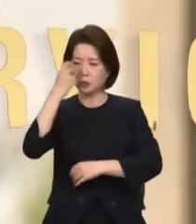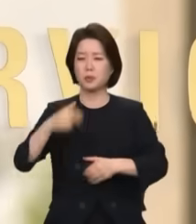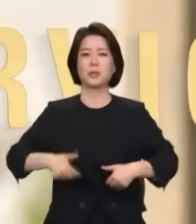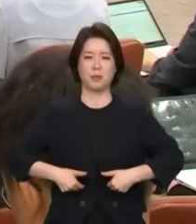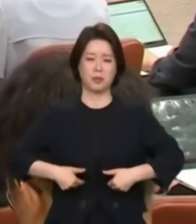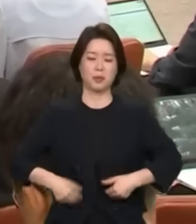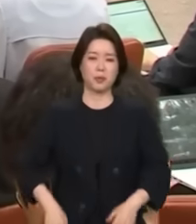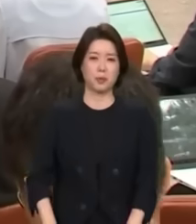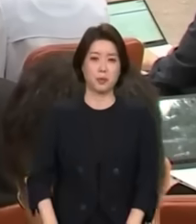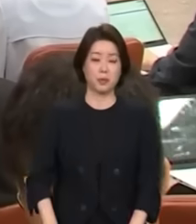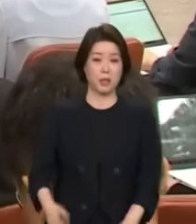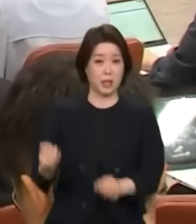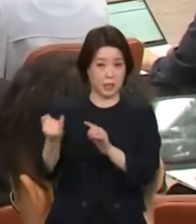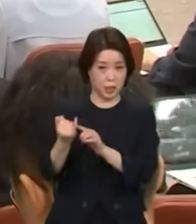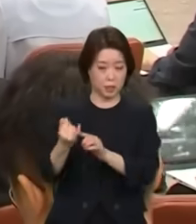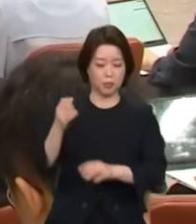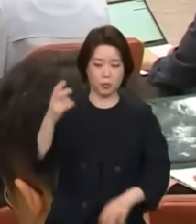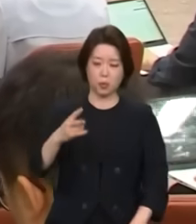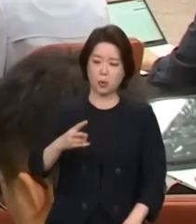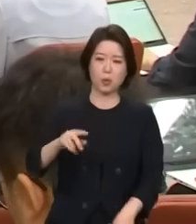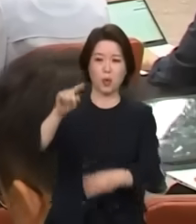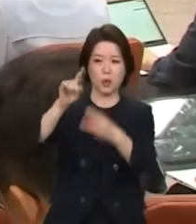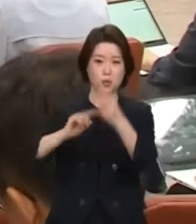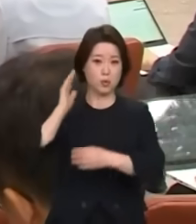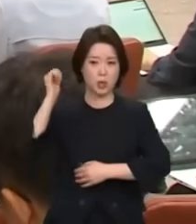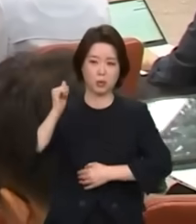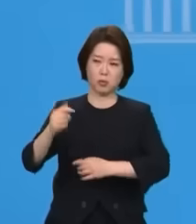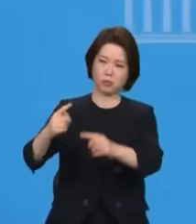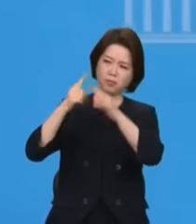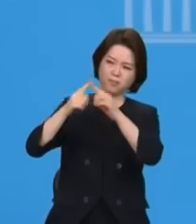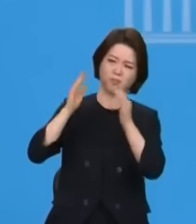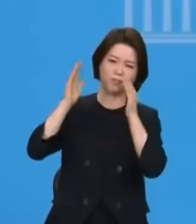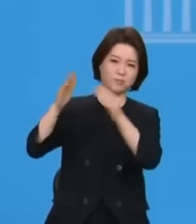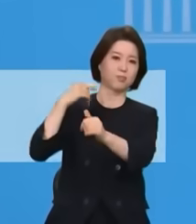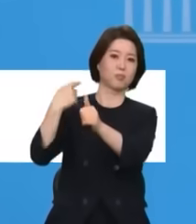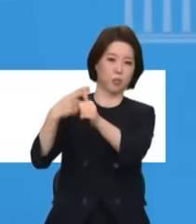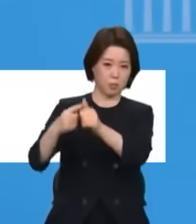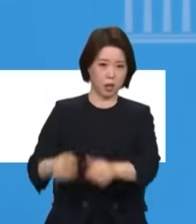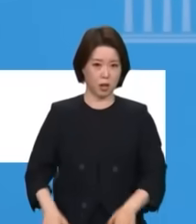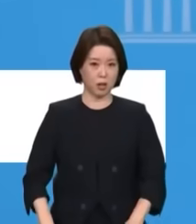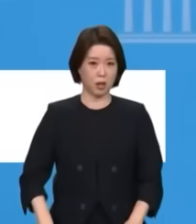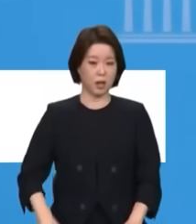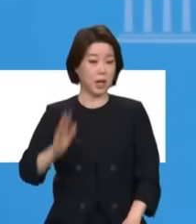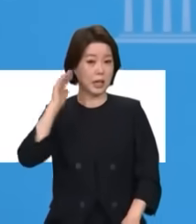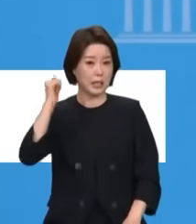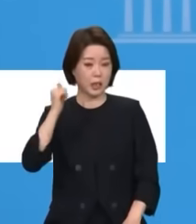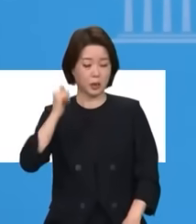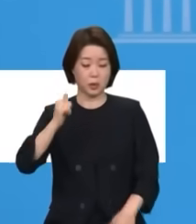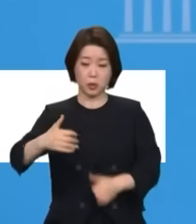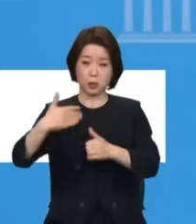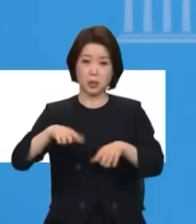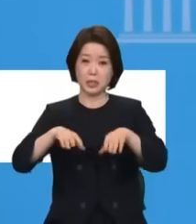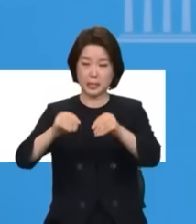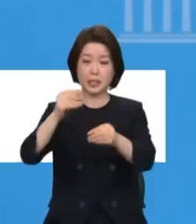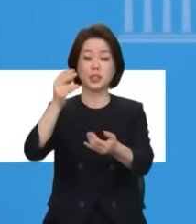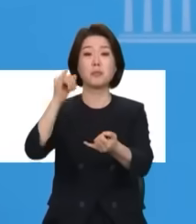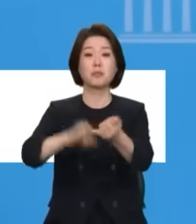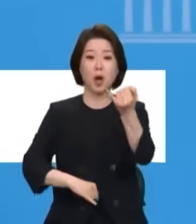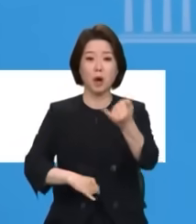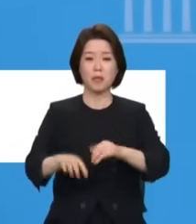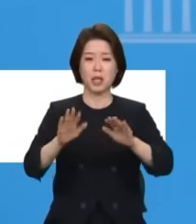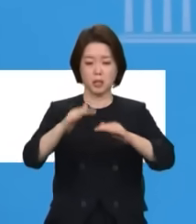김 여사에 이어 윤 대통령도 다시 한번 정조준했습니다. 대통령의 청탁금지법 위반이 이